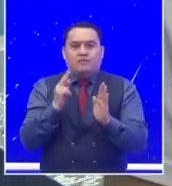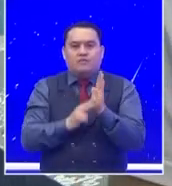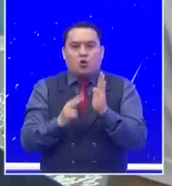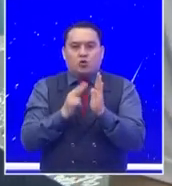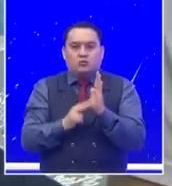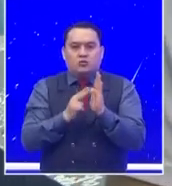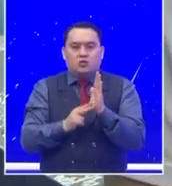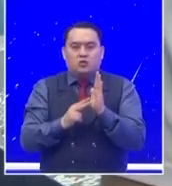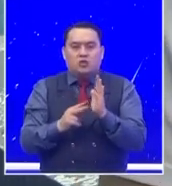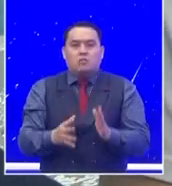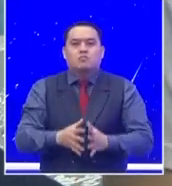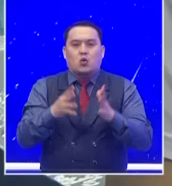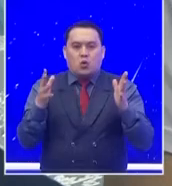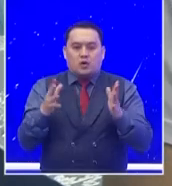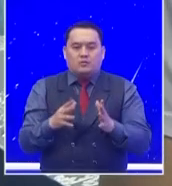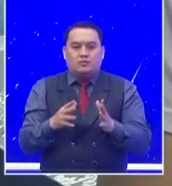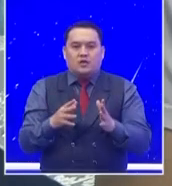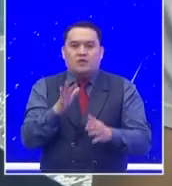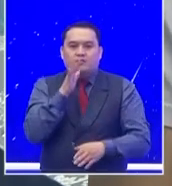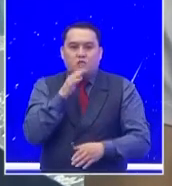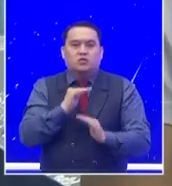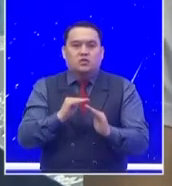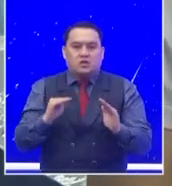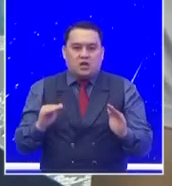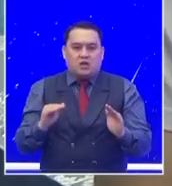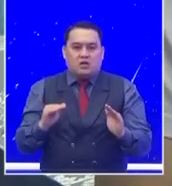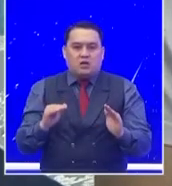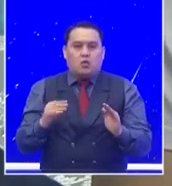он бросился и более детей возраст детей